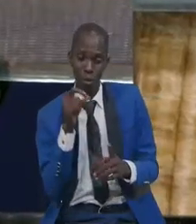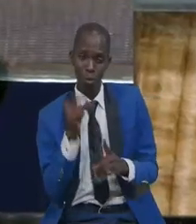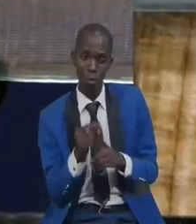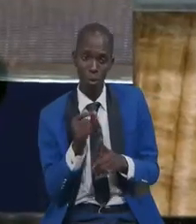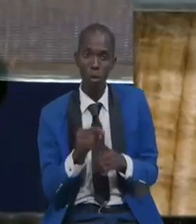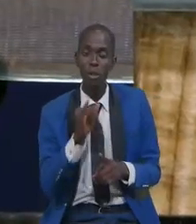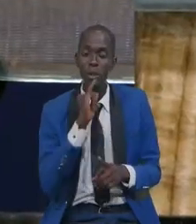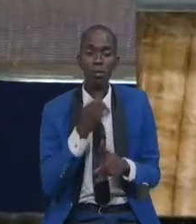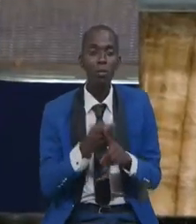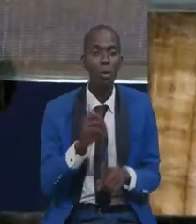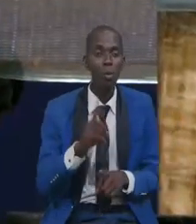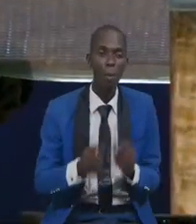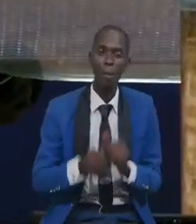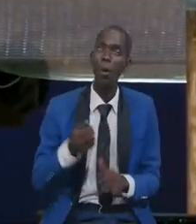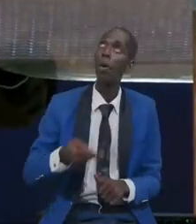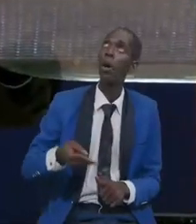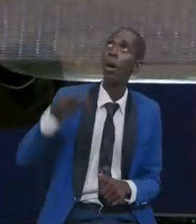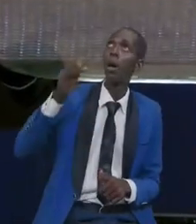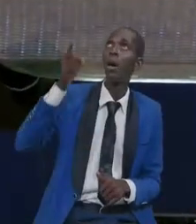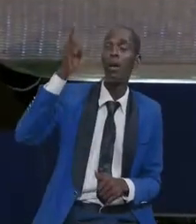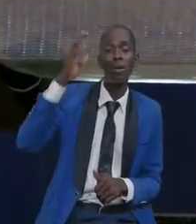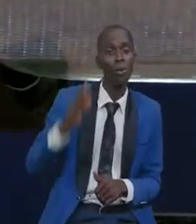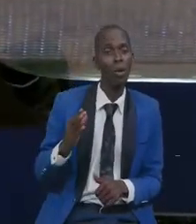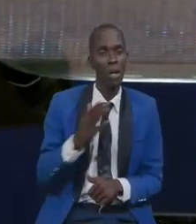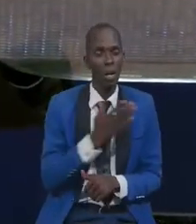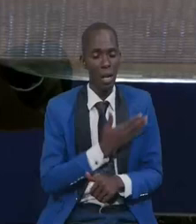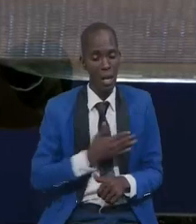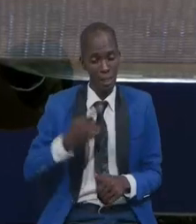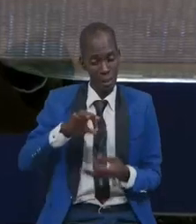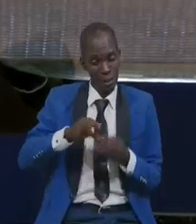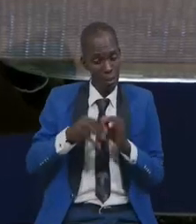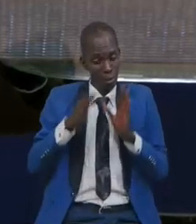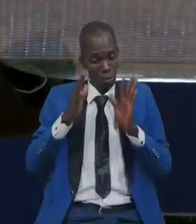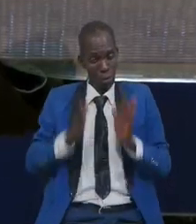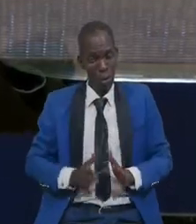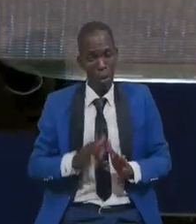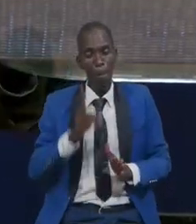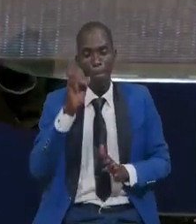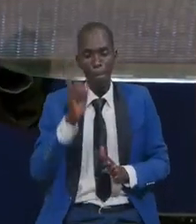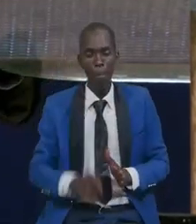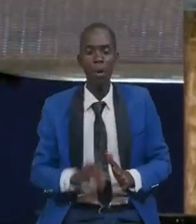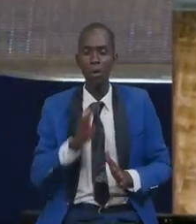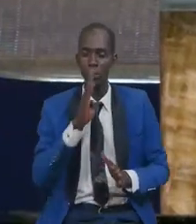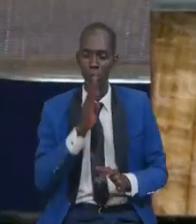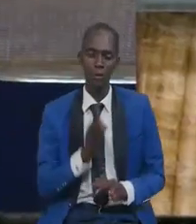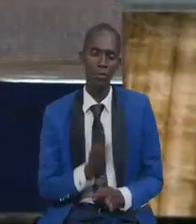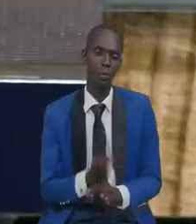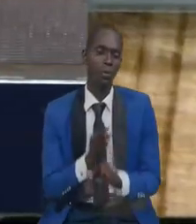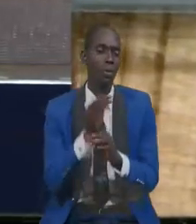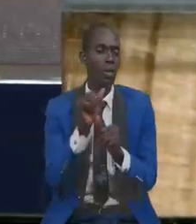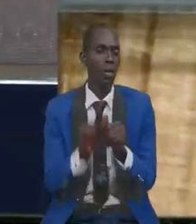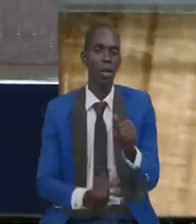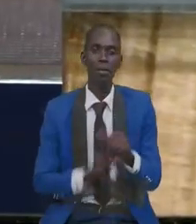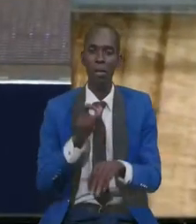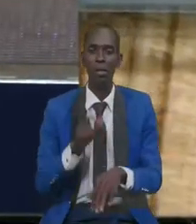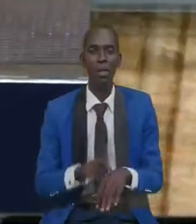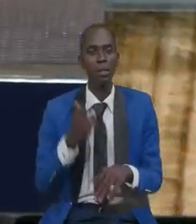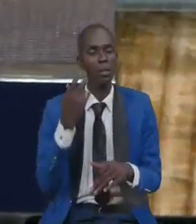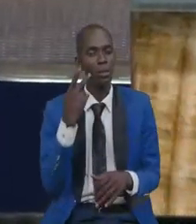Très-Haut. Alors, l'interprétation ou l'interprète doit être fidèle à tout moment. La section